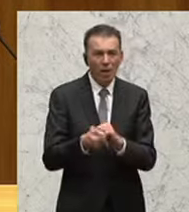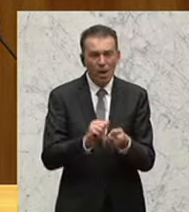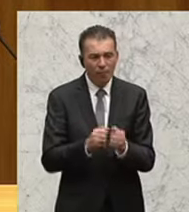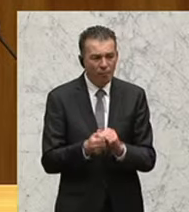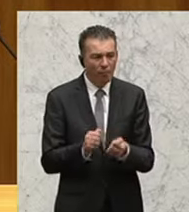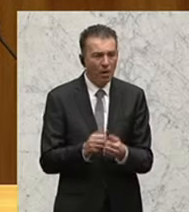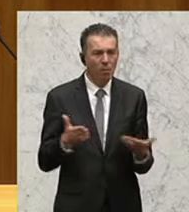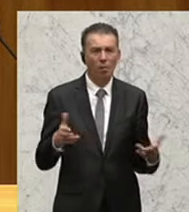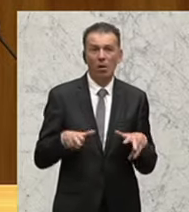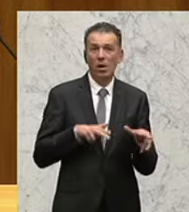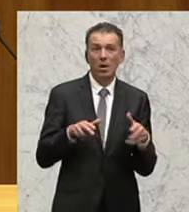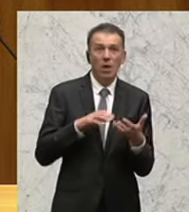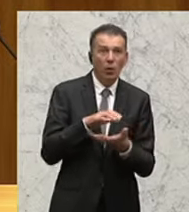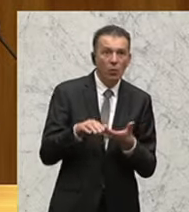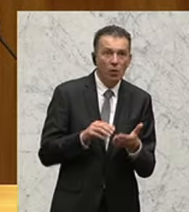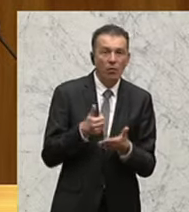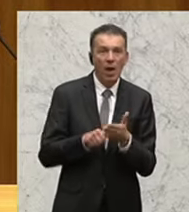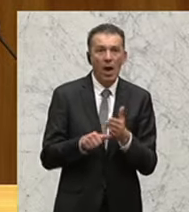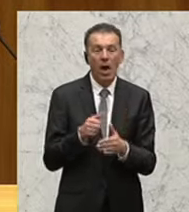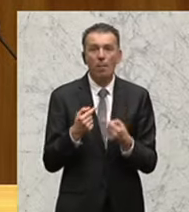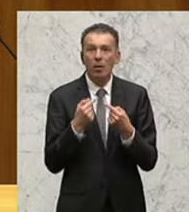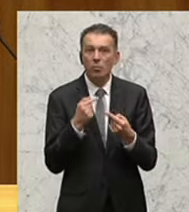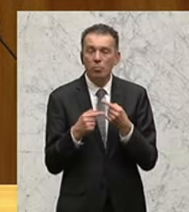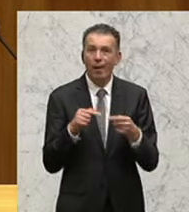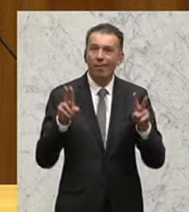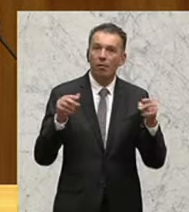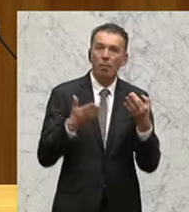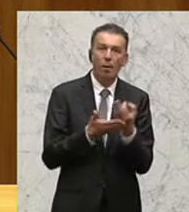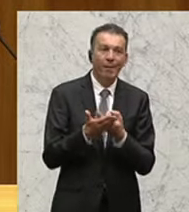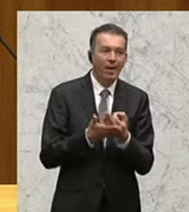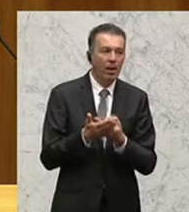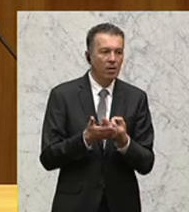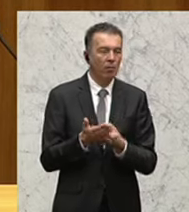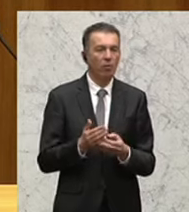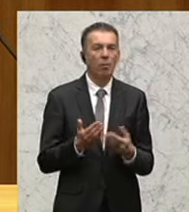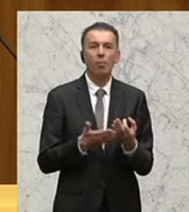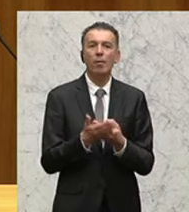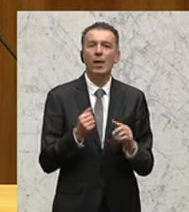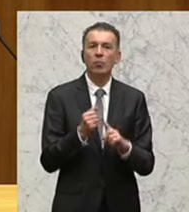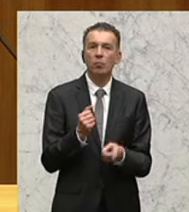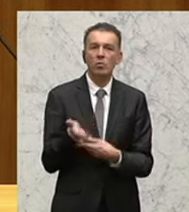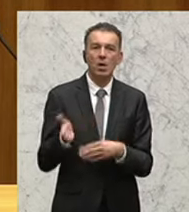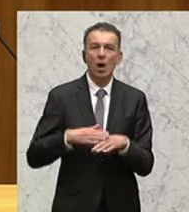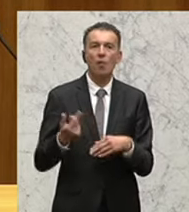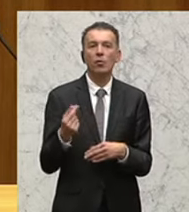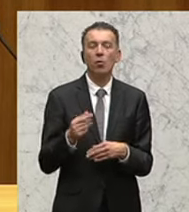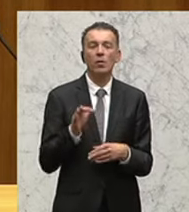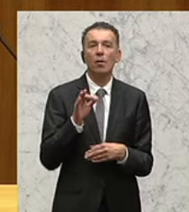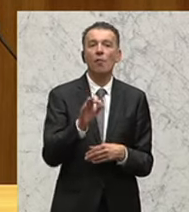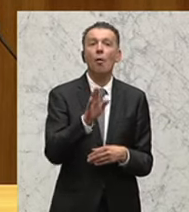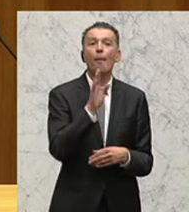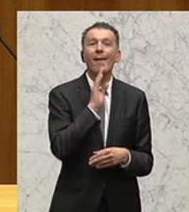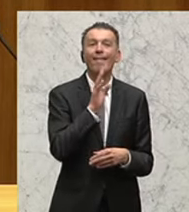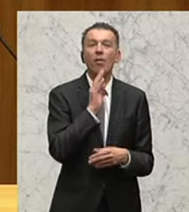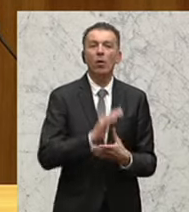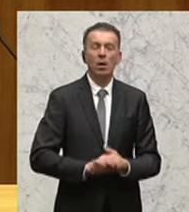löst ja fast schon Regierungskrisen aus, wenn wir mal über Dinge wie Bildung reden. Mehr als das Doppelte des Bildungsbudgets wird nämlich im kommenden Jahr für die Pensionen in die